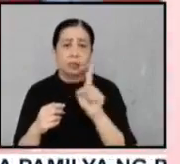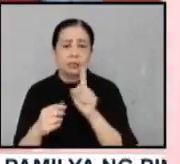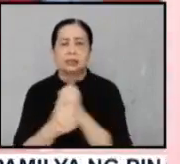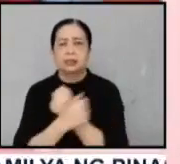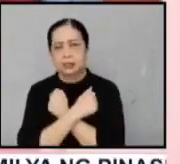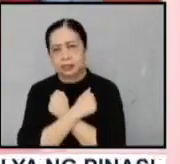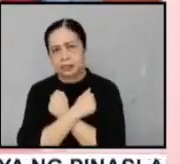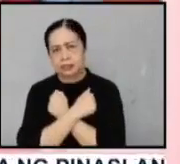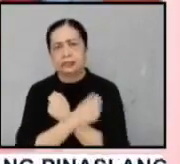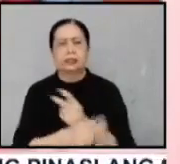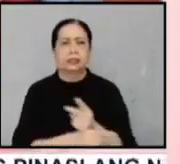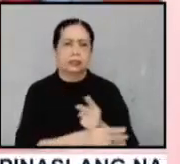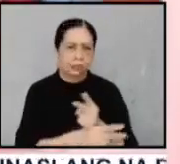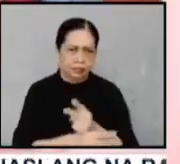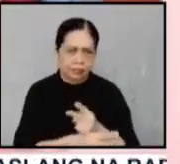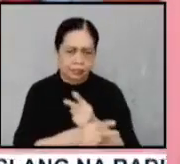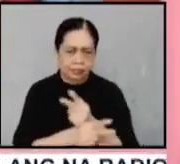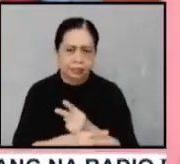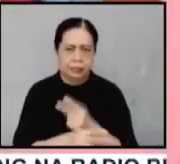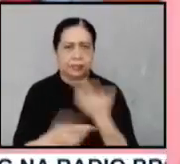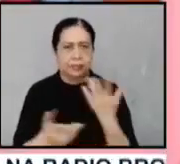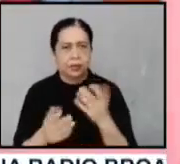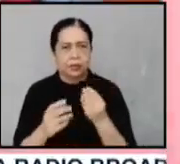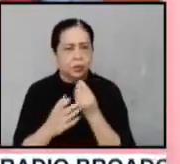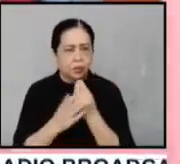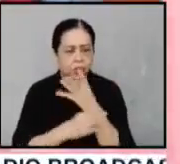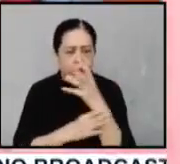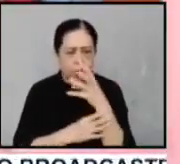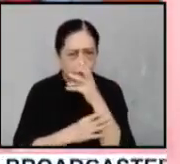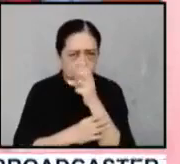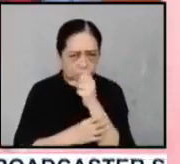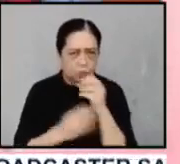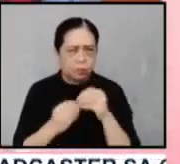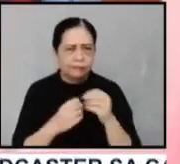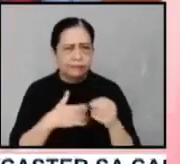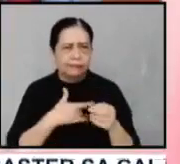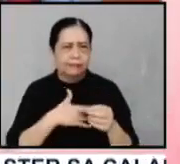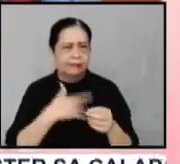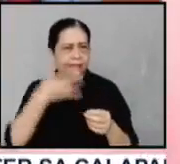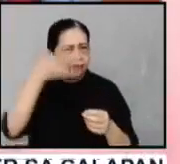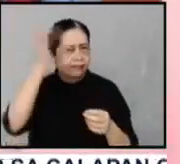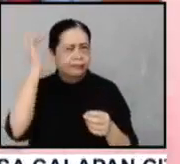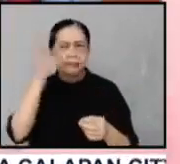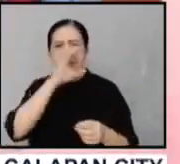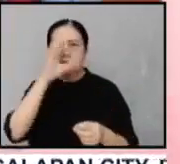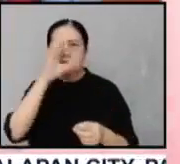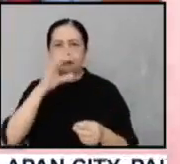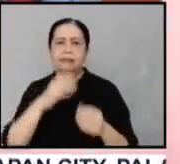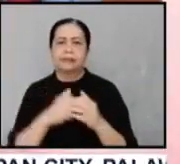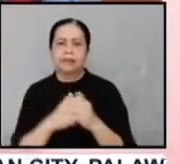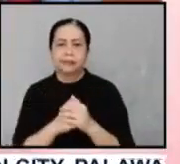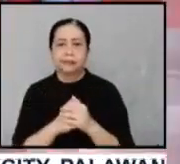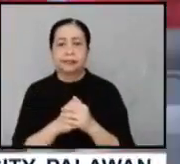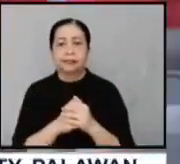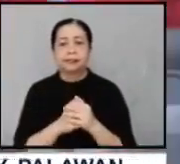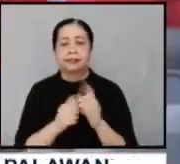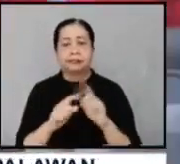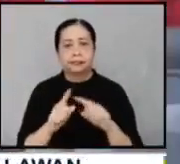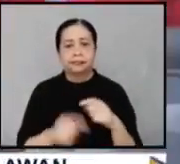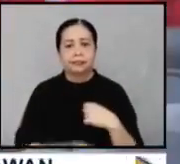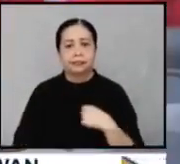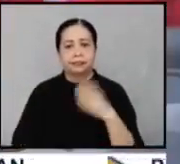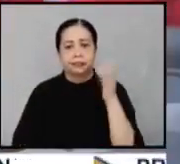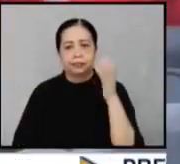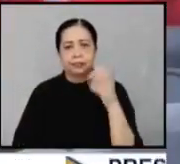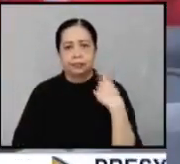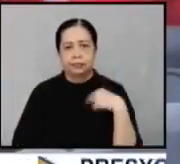pagmamahal. Kalinga. Syempre, as you grow old, mas nagiging emotional yeah. tayo, oh. mas hinahanap natin yun. Yes. Pero we heard na may apostolic